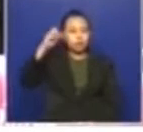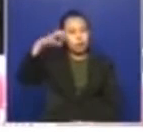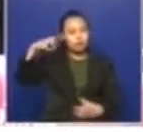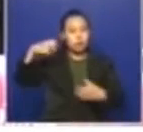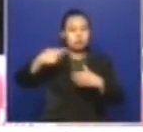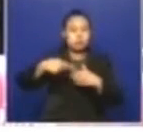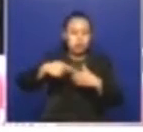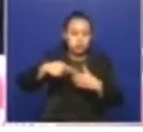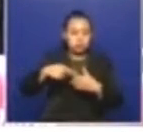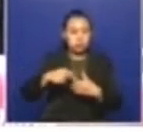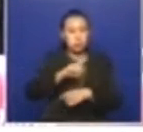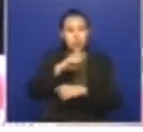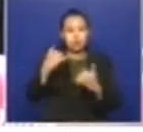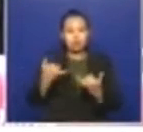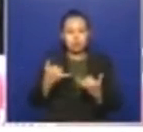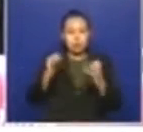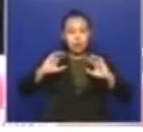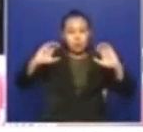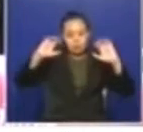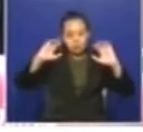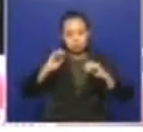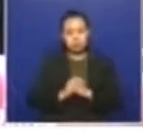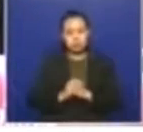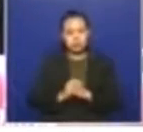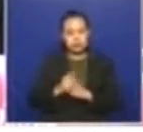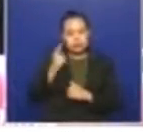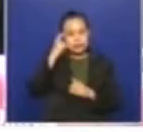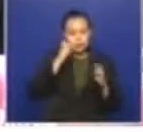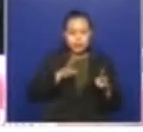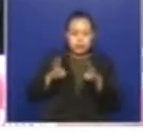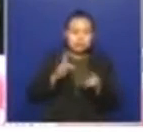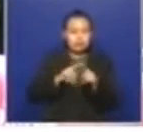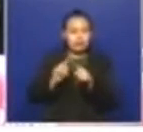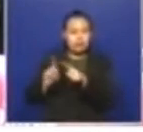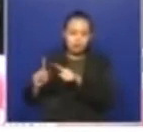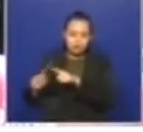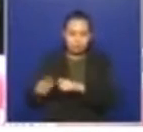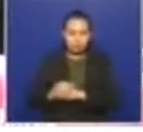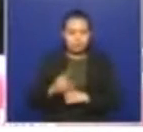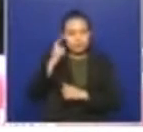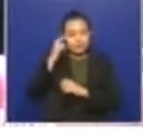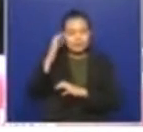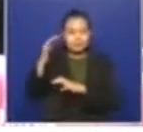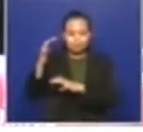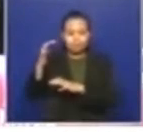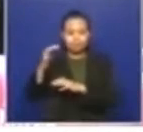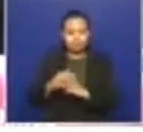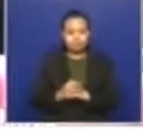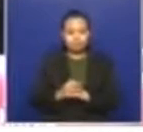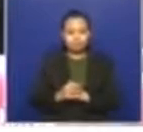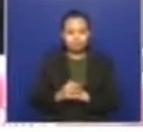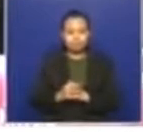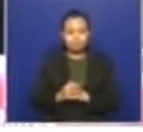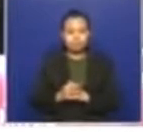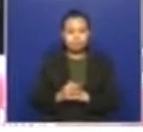บาลก็มีมาตรการออกมาเยอะมีความหวังแล้วน่าจะเป็น